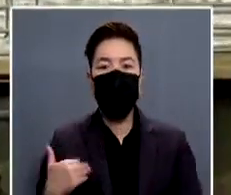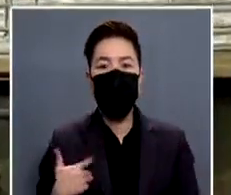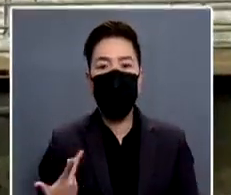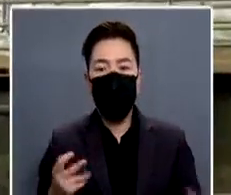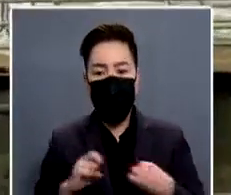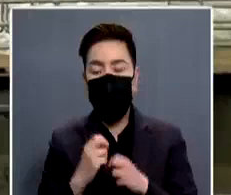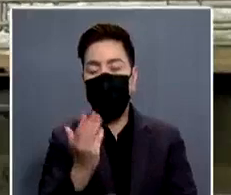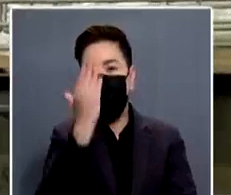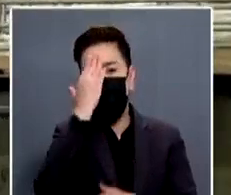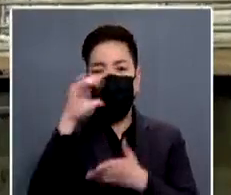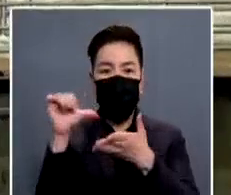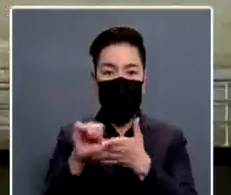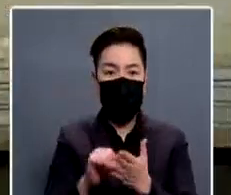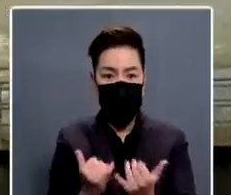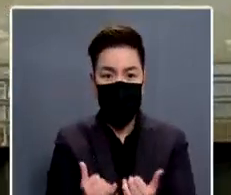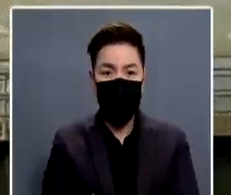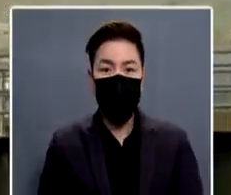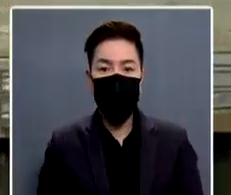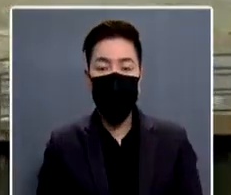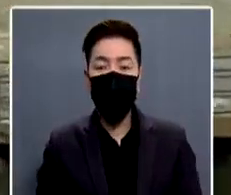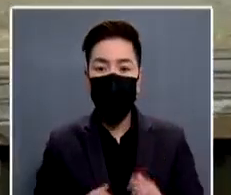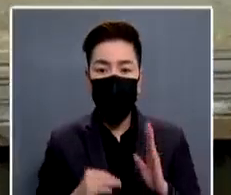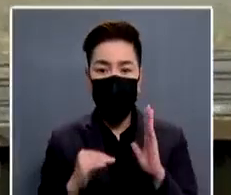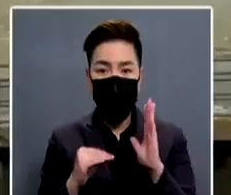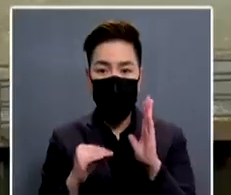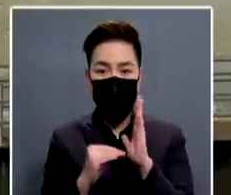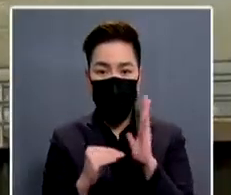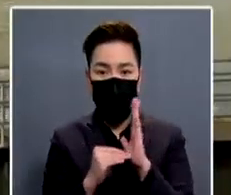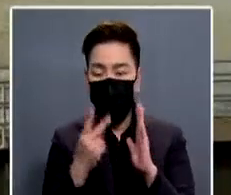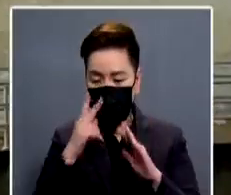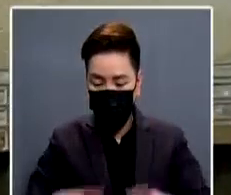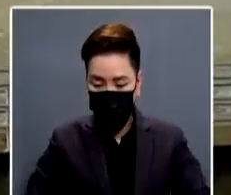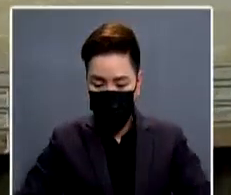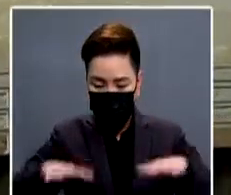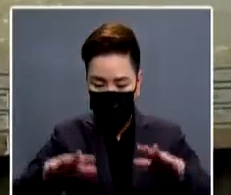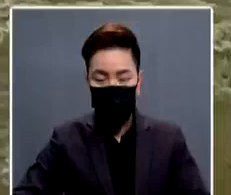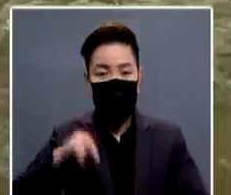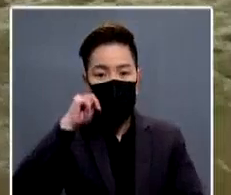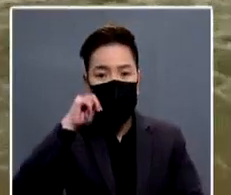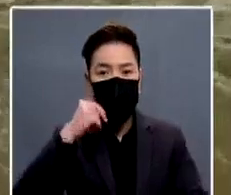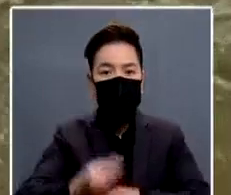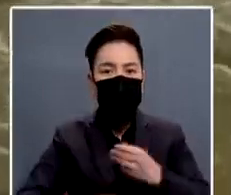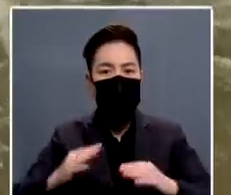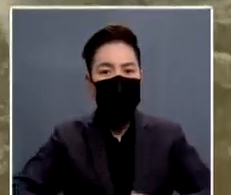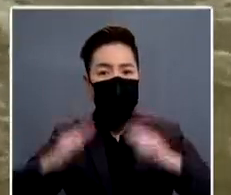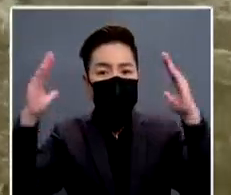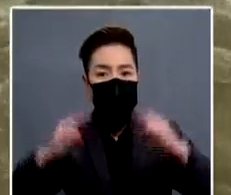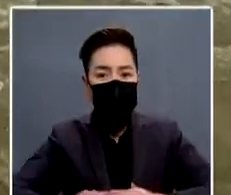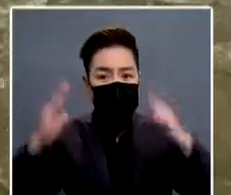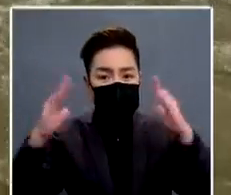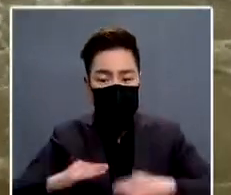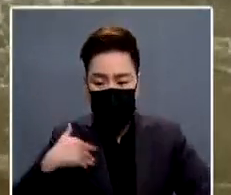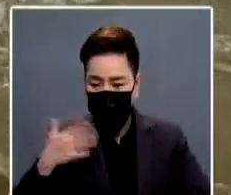แก้สถานการณ์เฉพาะหน้ากันตรงนั้นแล้วล่ะนะคะ มีของกทมที่ไปดูระดับน้ำเจ้าพระยาปากคลองตลาดนะ คือเมื่อวานในท่านผู้ว่าในท่านออกม